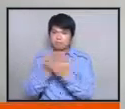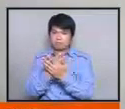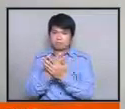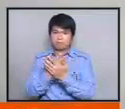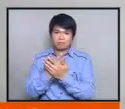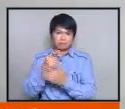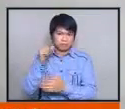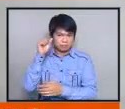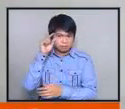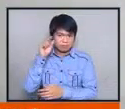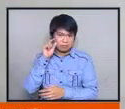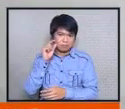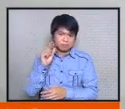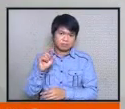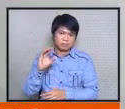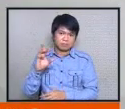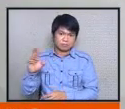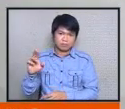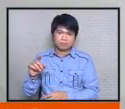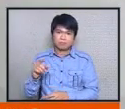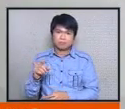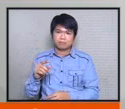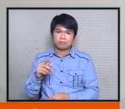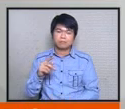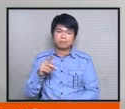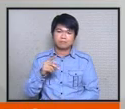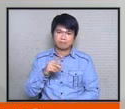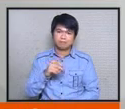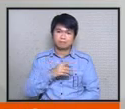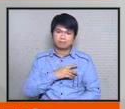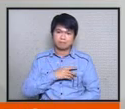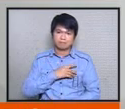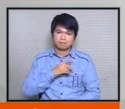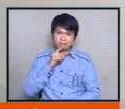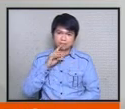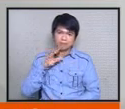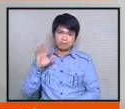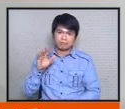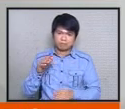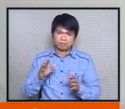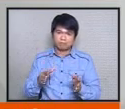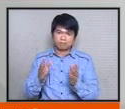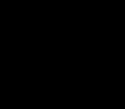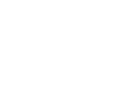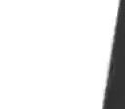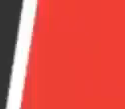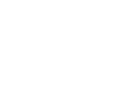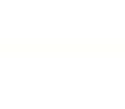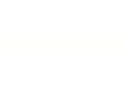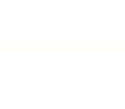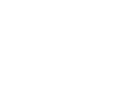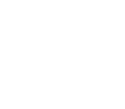toilets. Sa kabila ng nangyari, nangako siyang isusulong ang karapatan ng mga miyembro ng LGBT+.